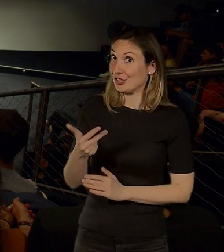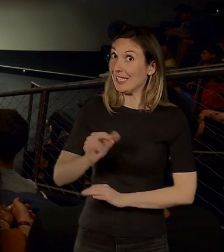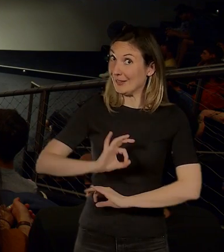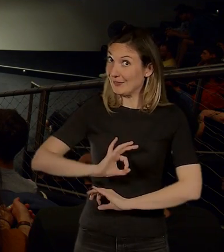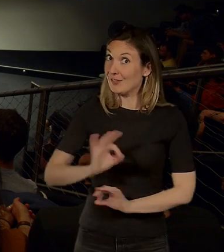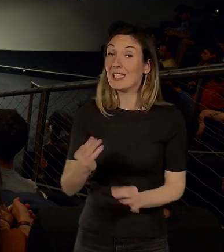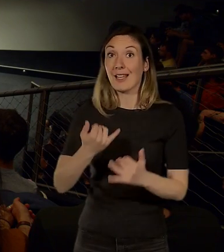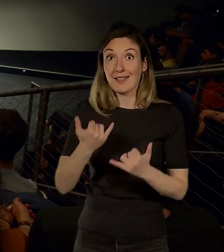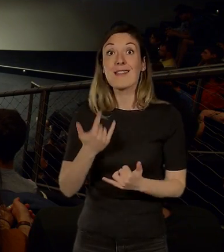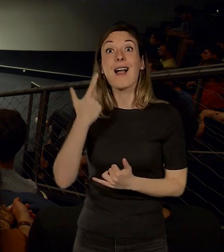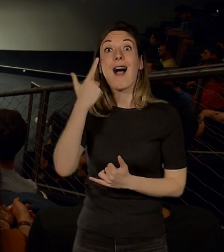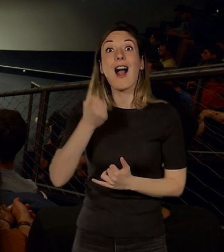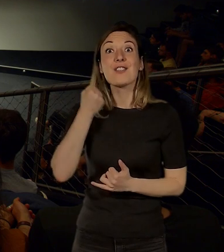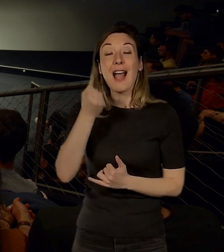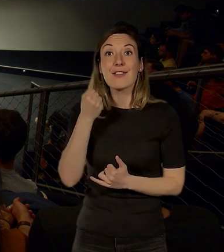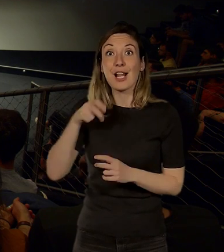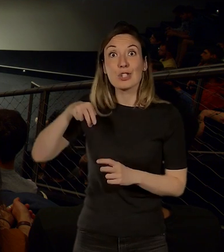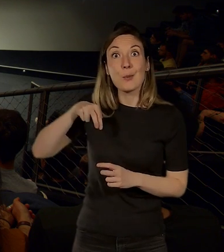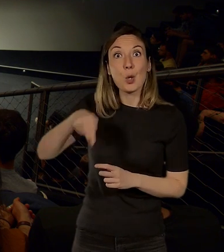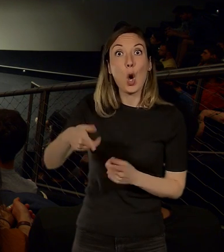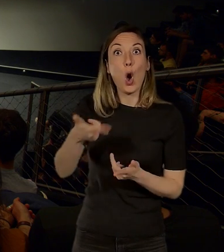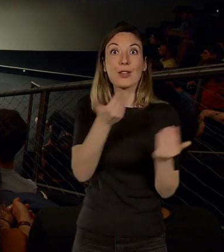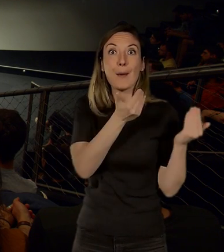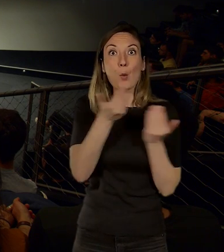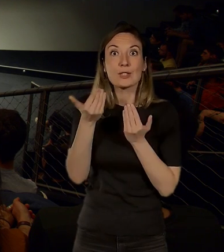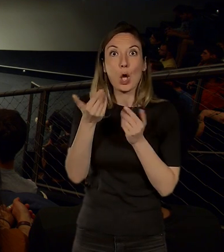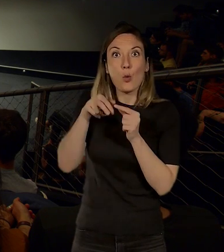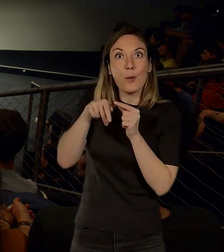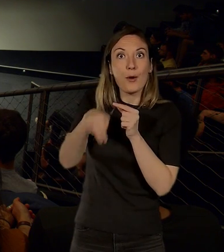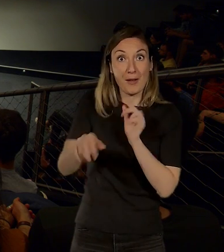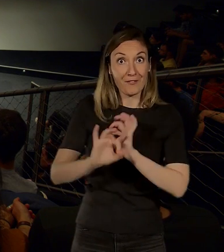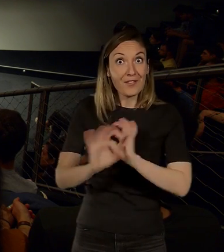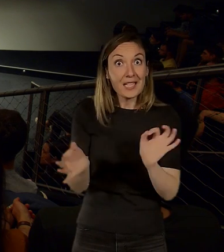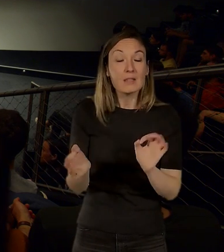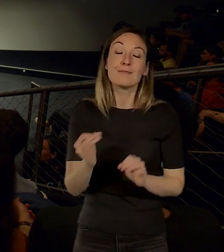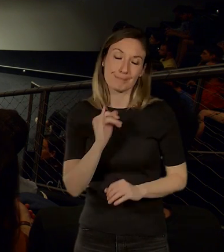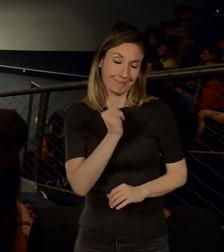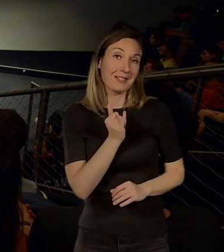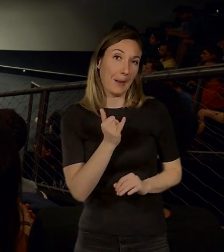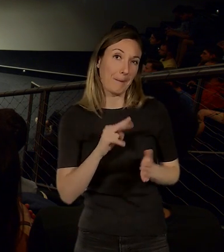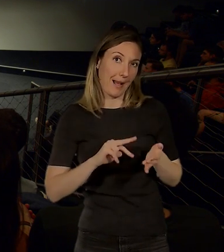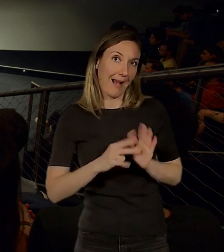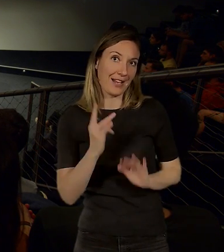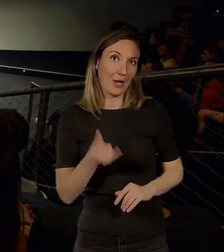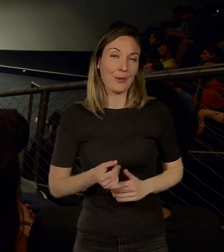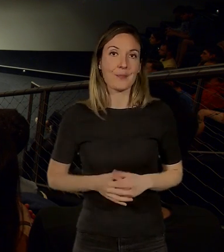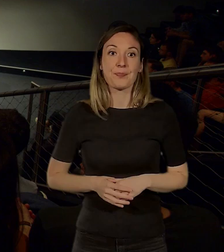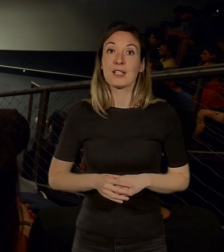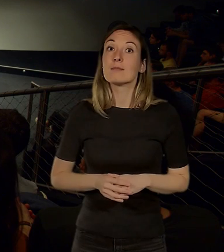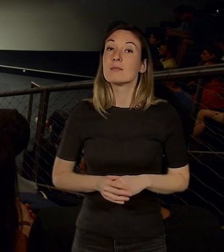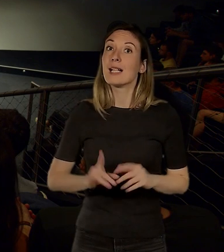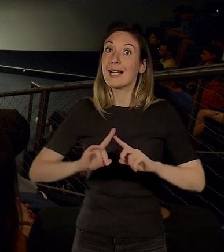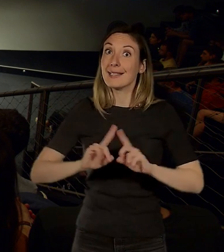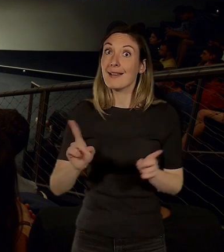důstojný přístup na hlavní nádraží i z téhleté strany. Tak toto je namyšlené. Skvělé. Tak pokud máte dotaz, klidně se